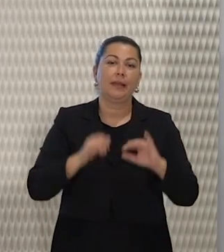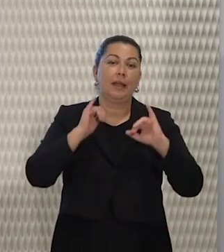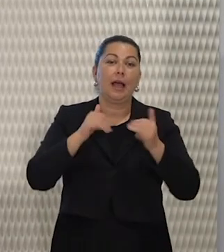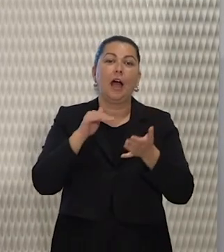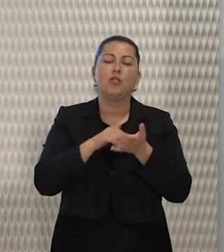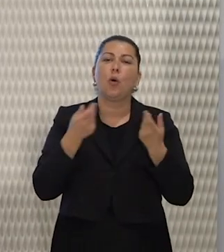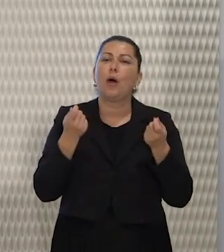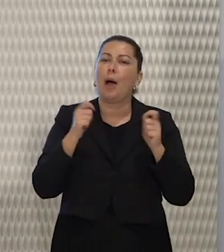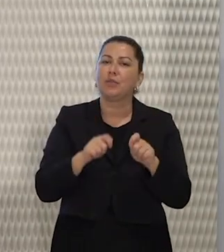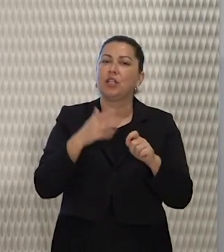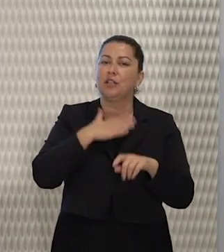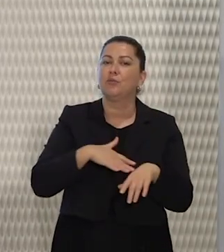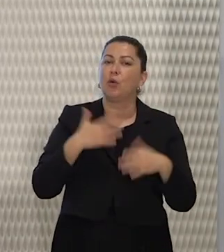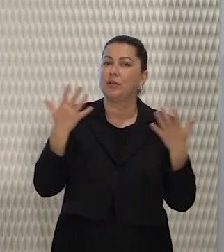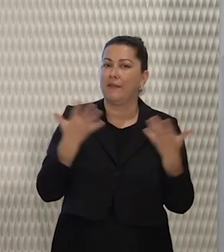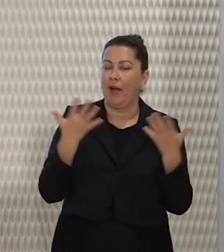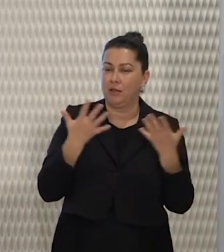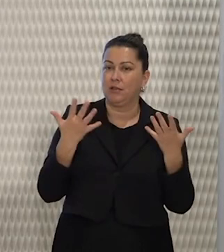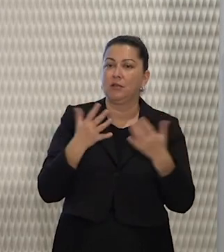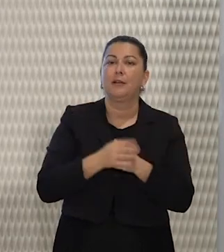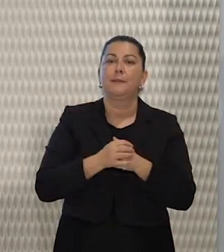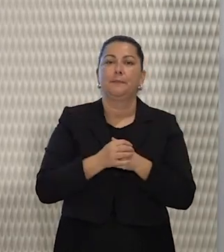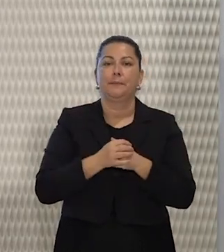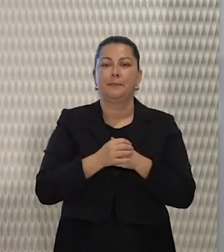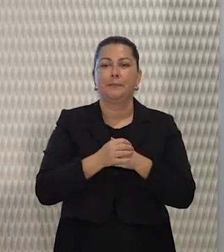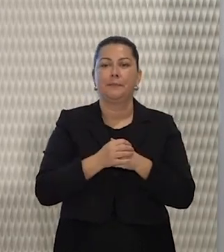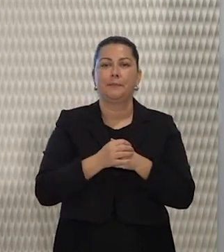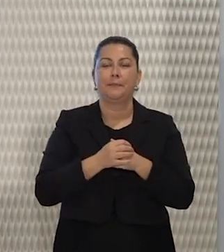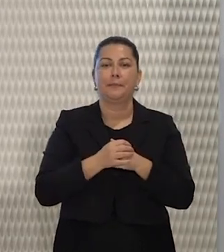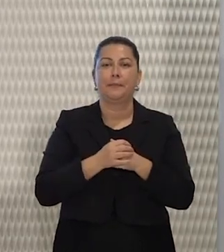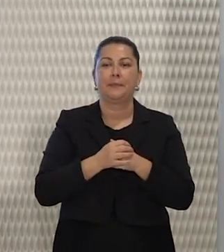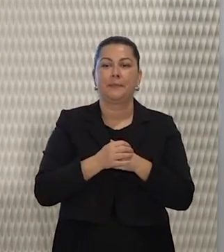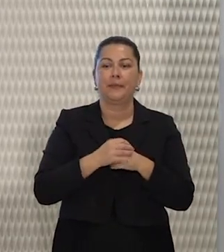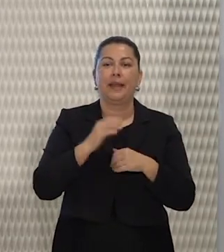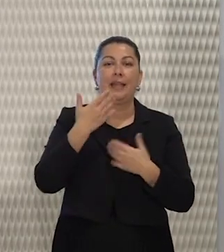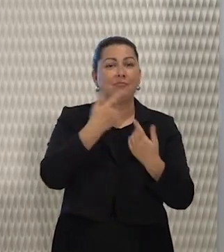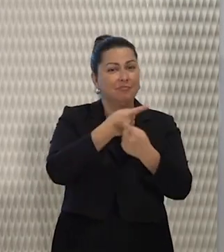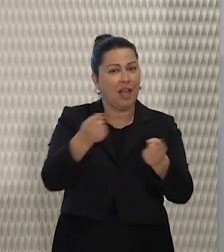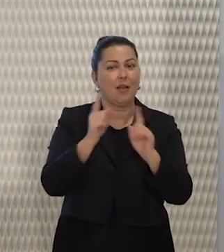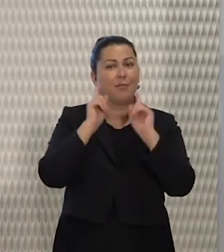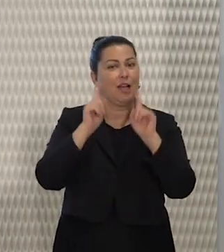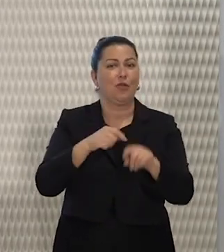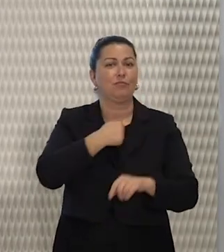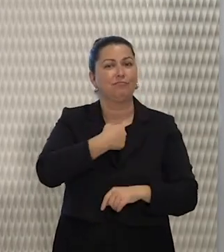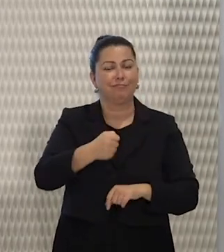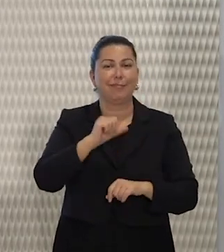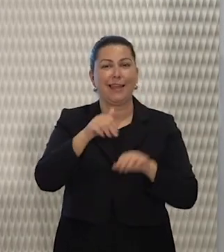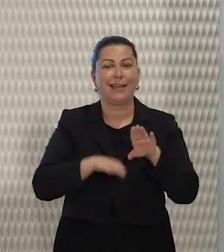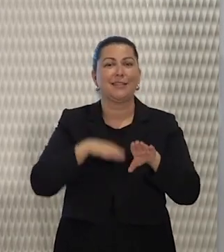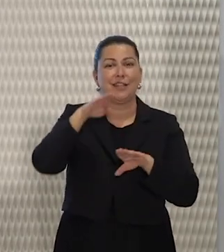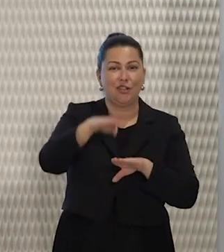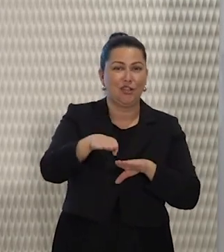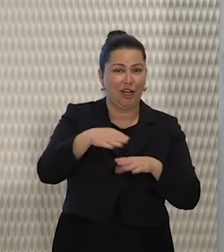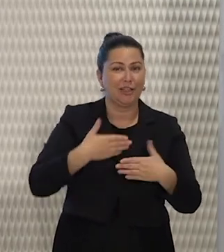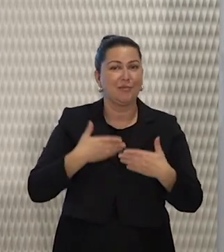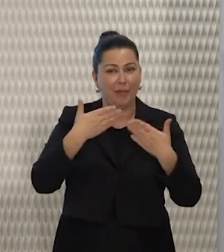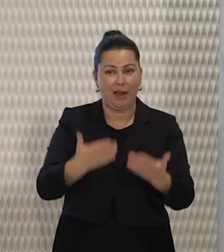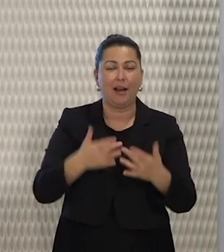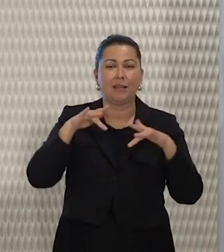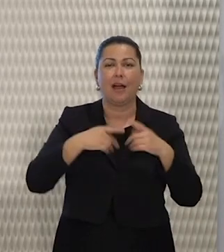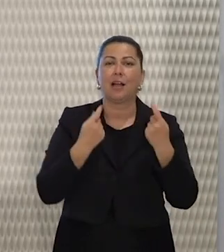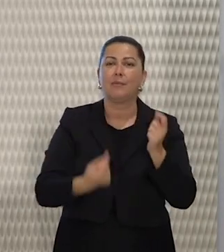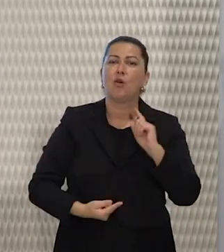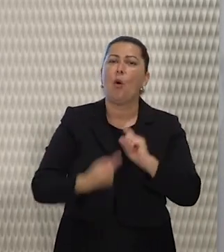Abschließend möchte ich Sie gerne noch einladen, machen Sie den ersten Schritt Wir haben hier